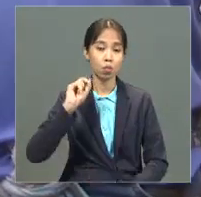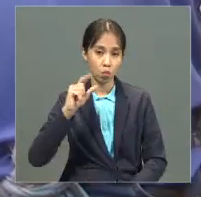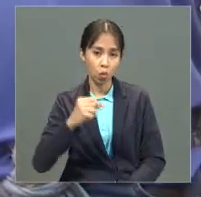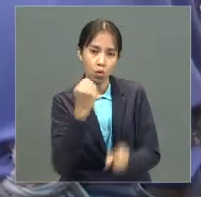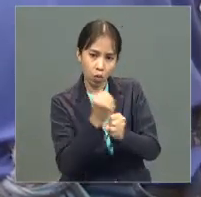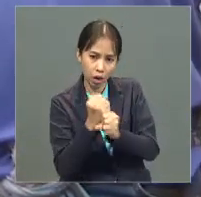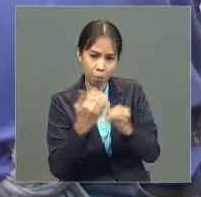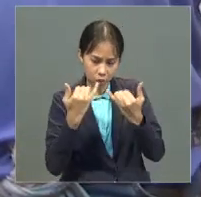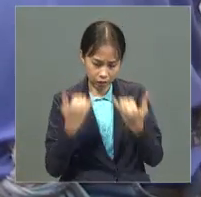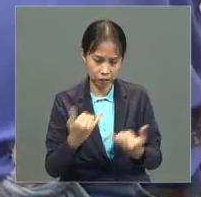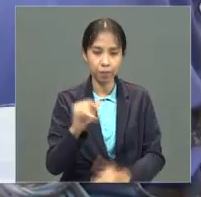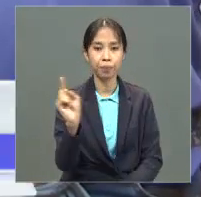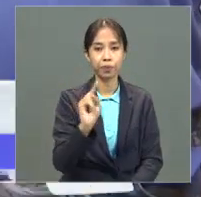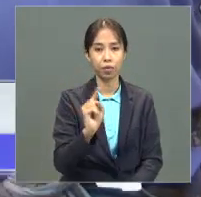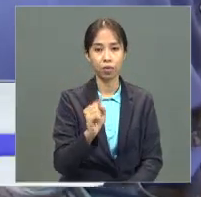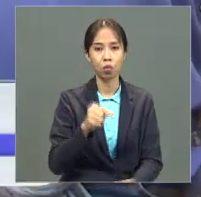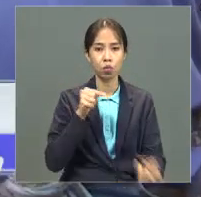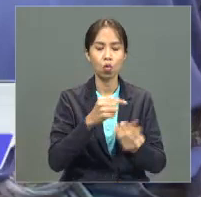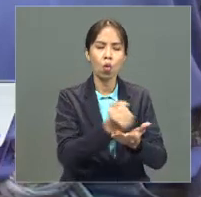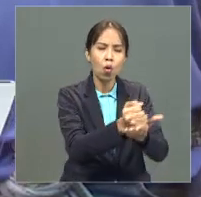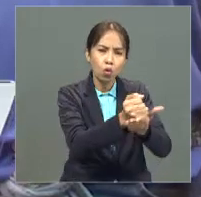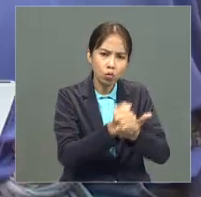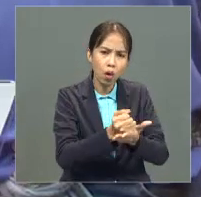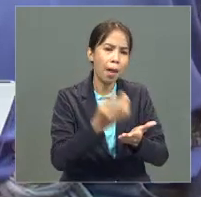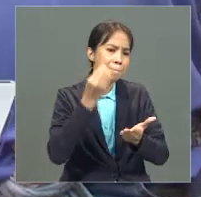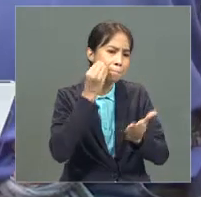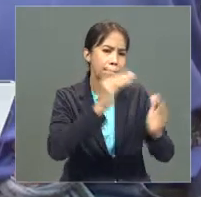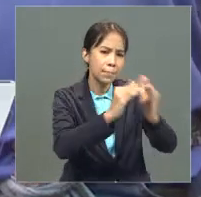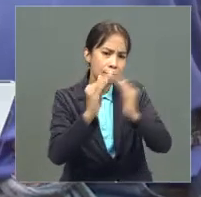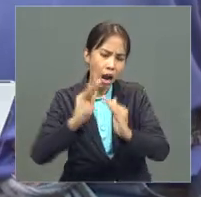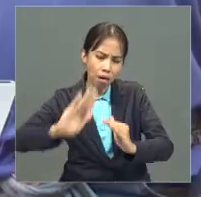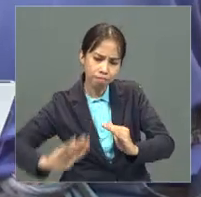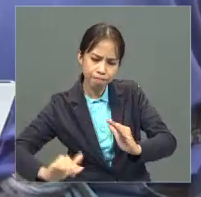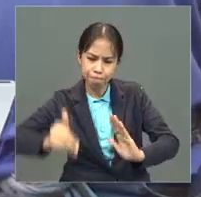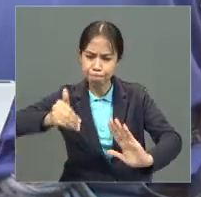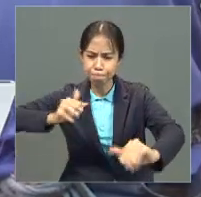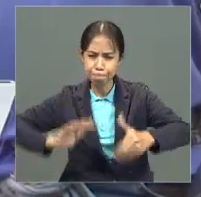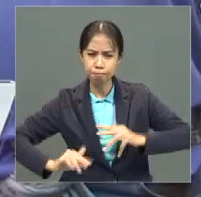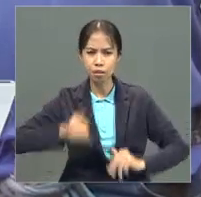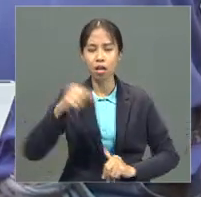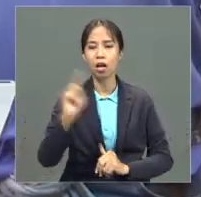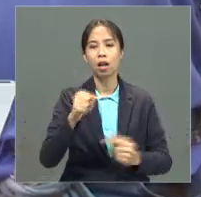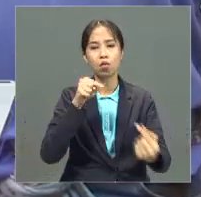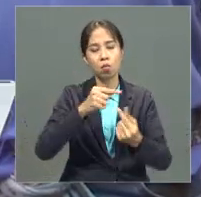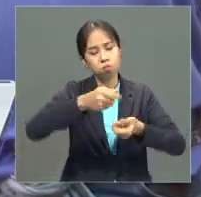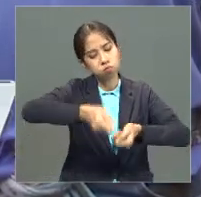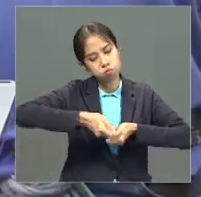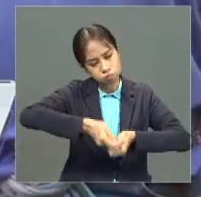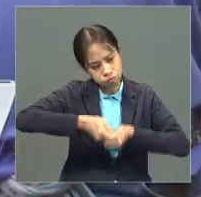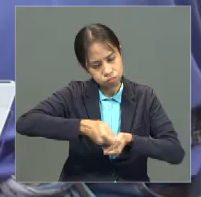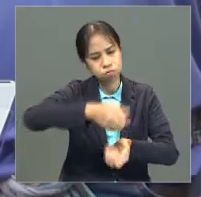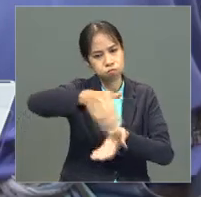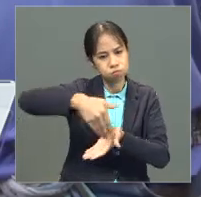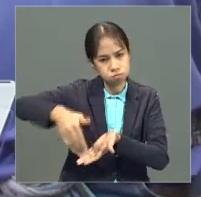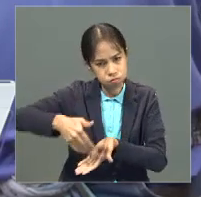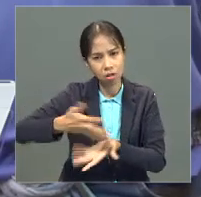ทําให้เสร็จภายในวันนี้ก็คือการฟื้นฟูบ้านของชาวบ้านนะครับการทําความสะอาดซึ่งเราก็มี